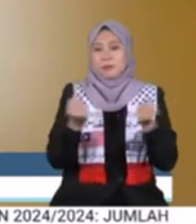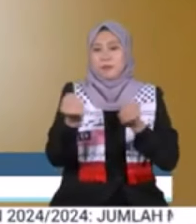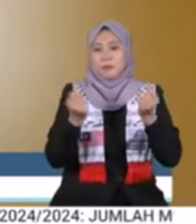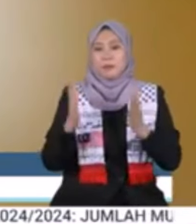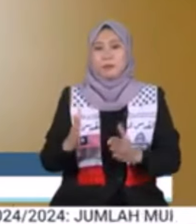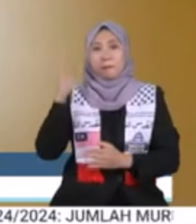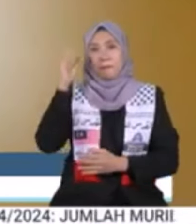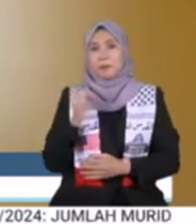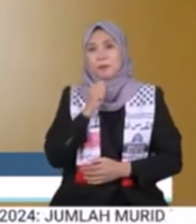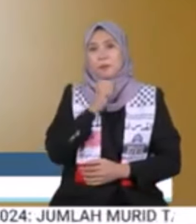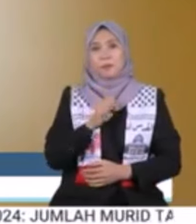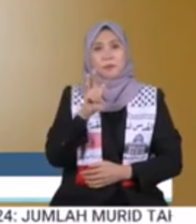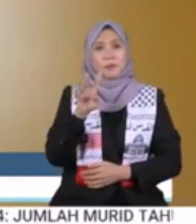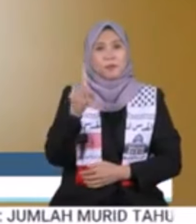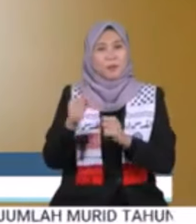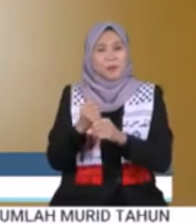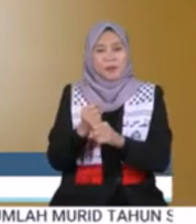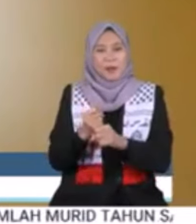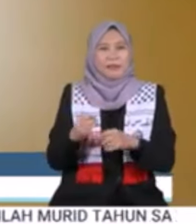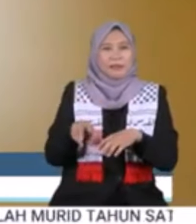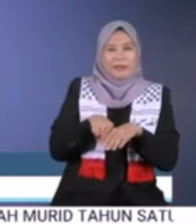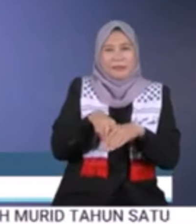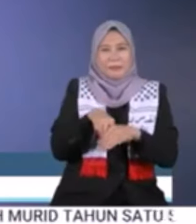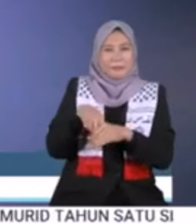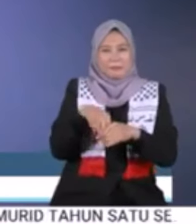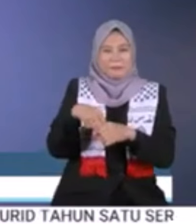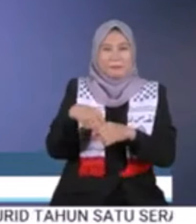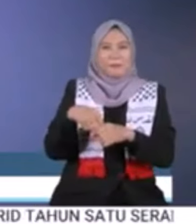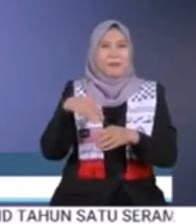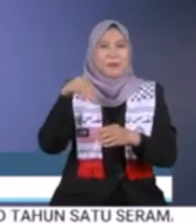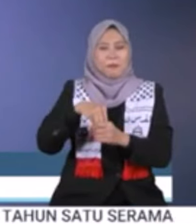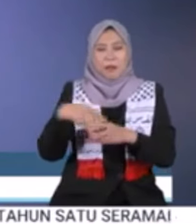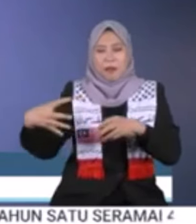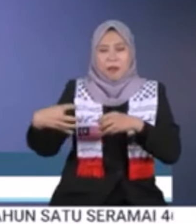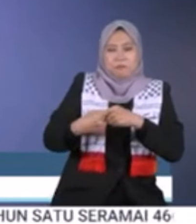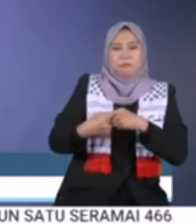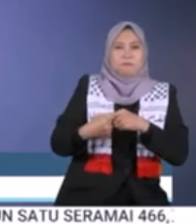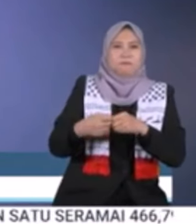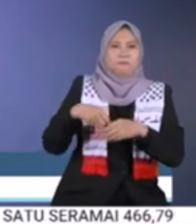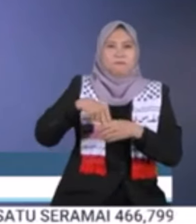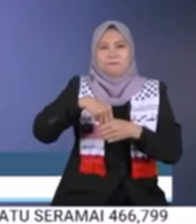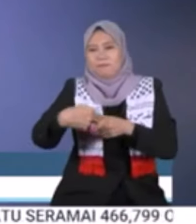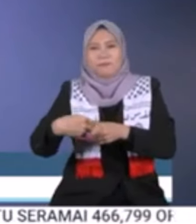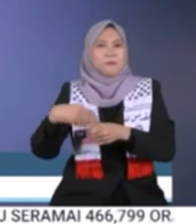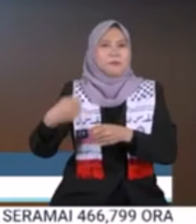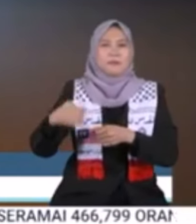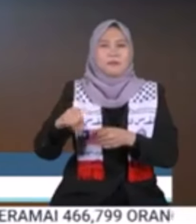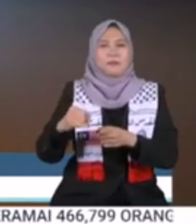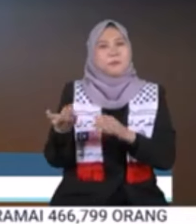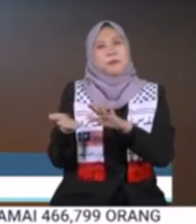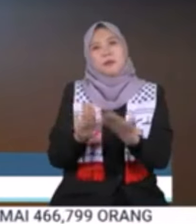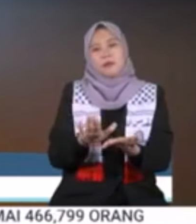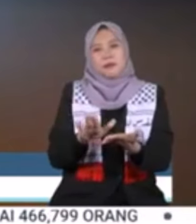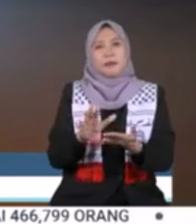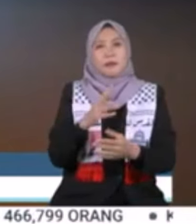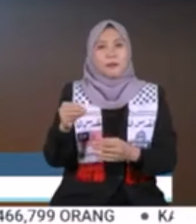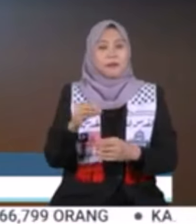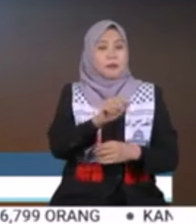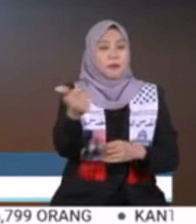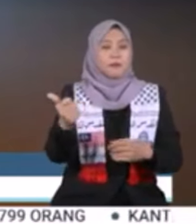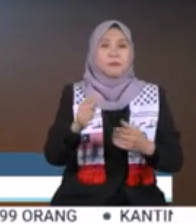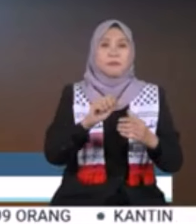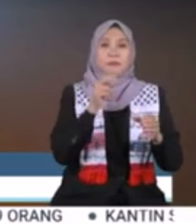bas berusia 41 tahun tersepit dan disahkan meninggal dunia di lokasi kejadian. 10 penumpang bas yang cedera dihantar